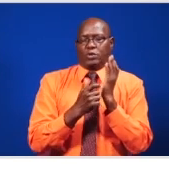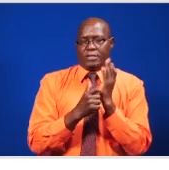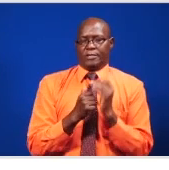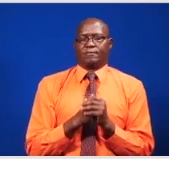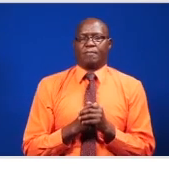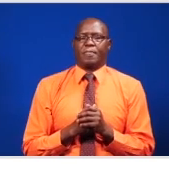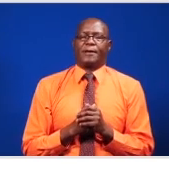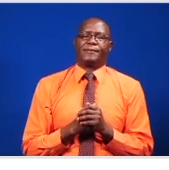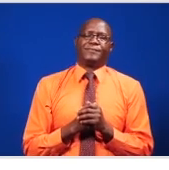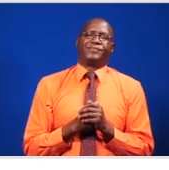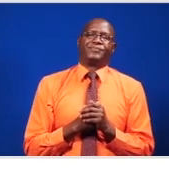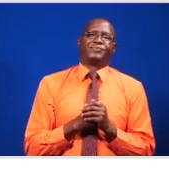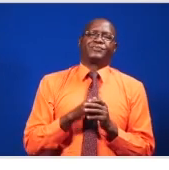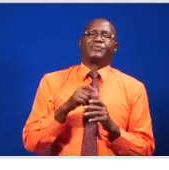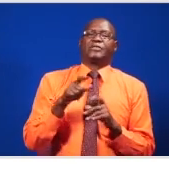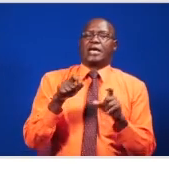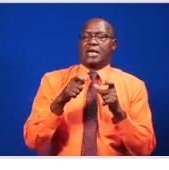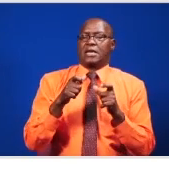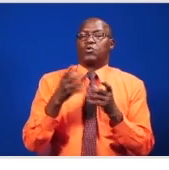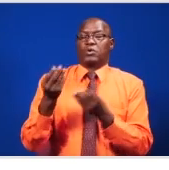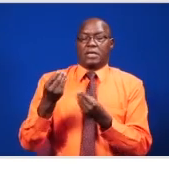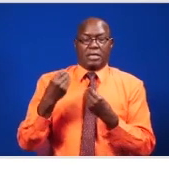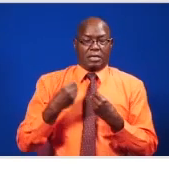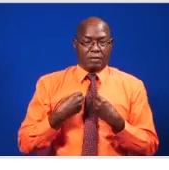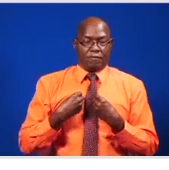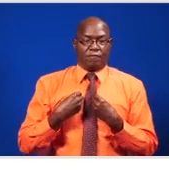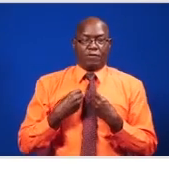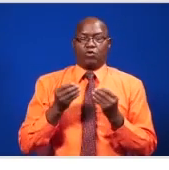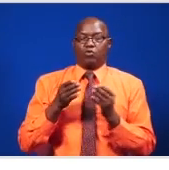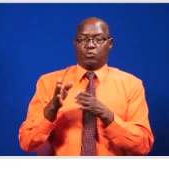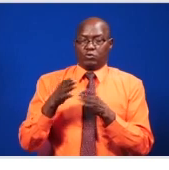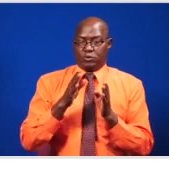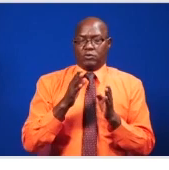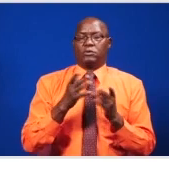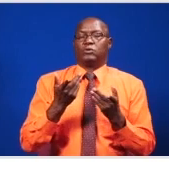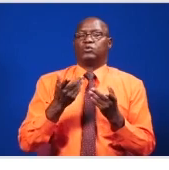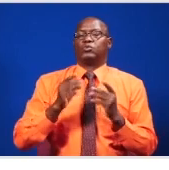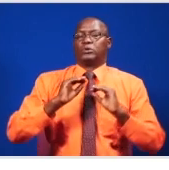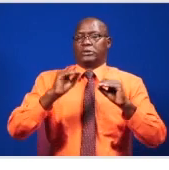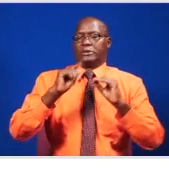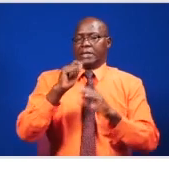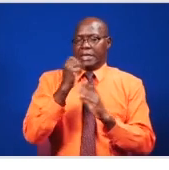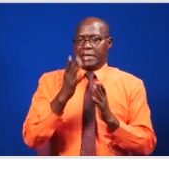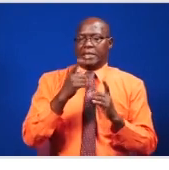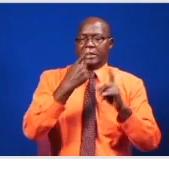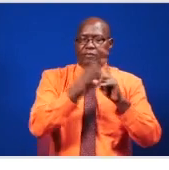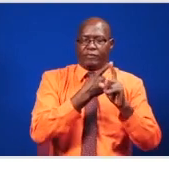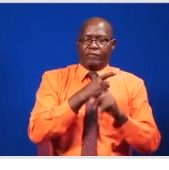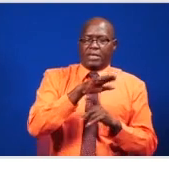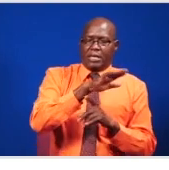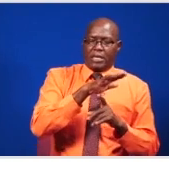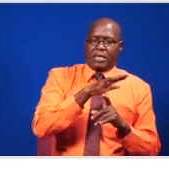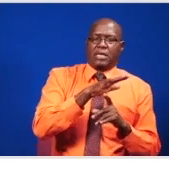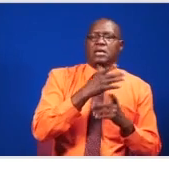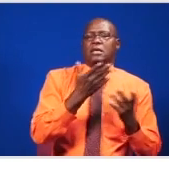ile jukwaa la kuwaelimisha wa Kenya kuhusu masuala mbalimbali, iwe ni elimu, afya,